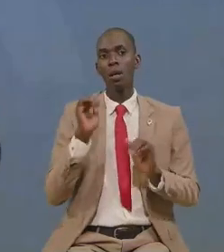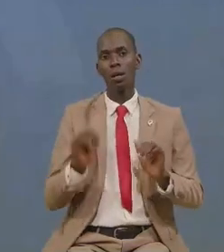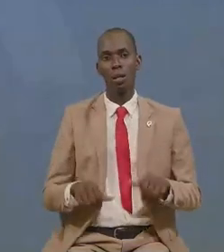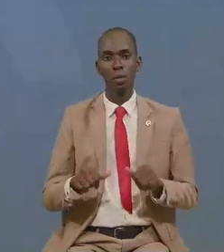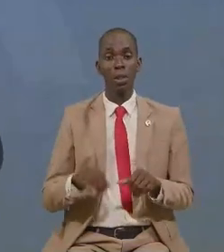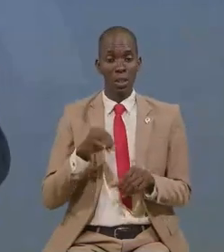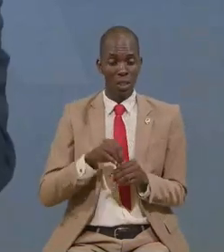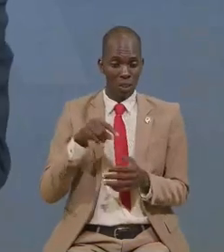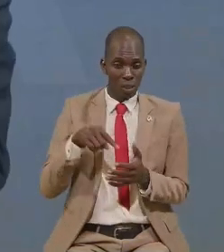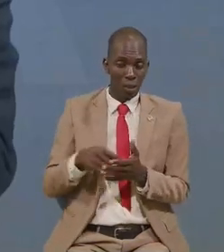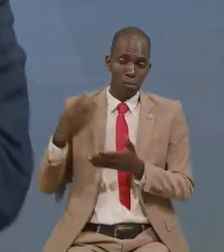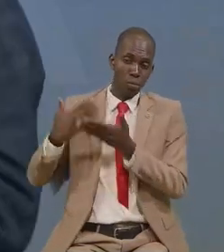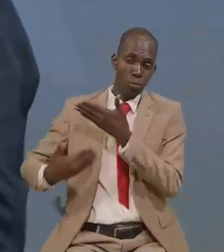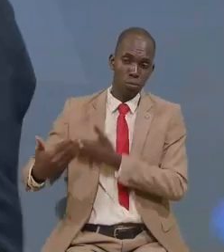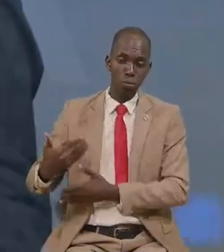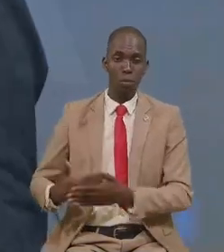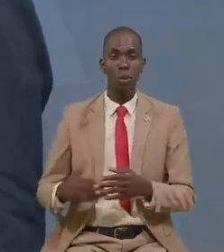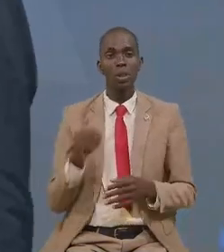cette génération,